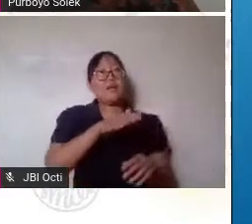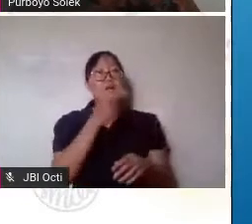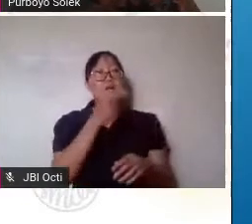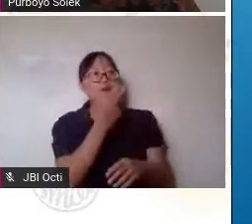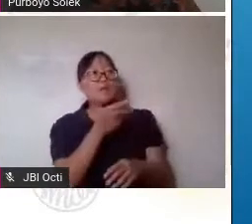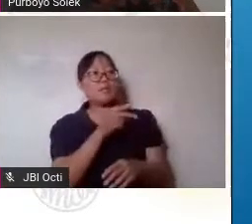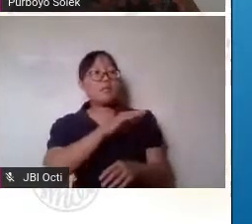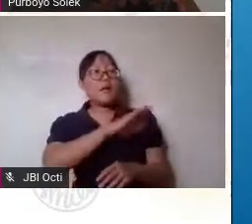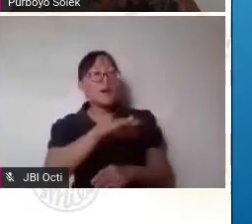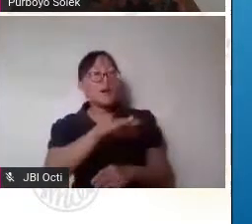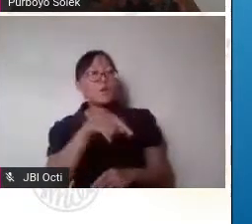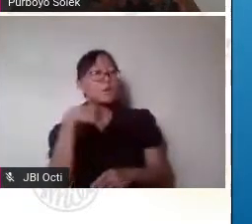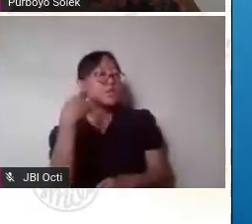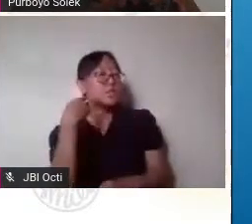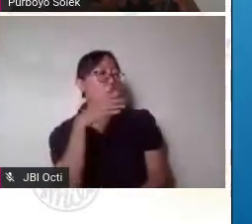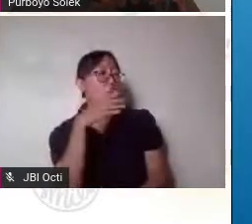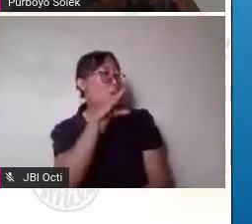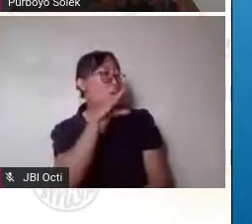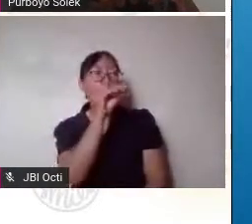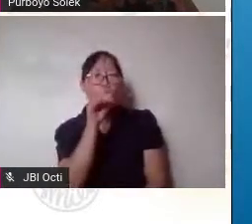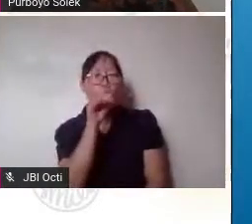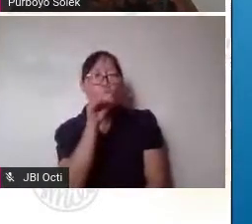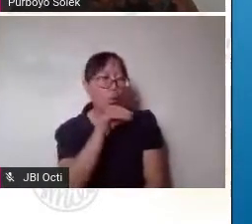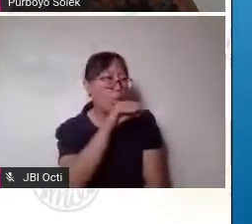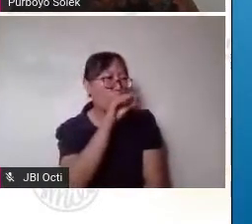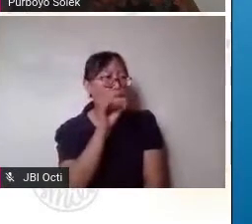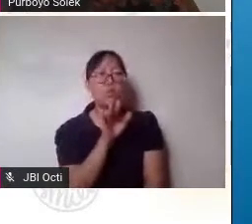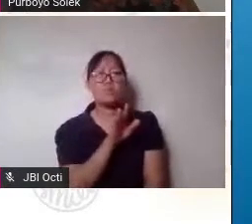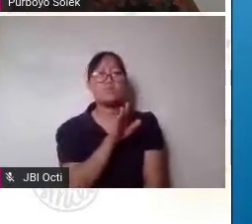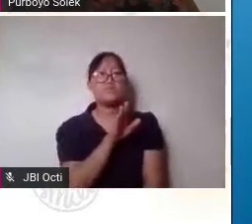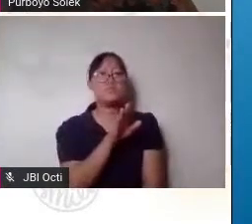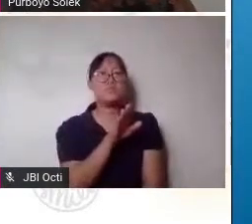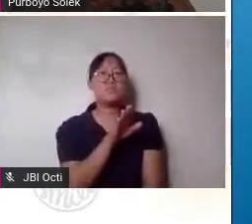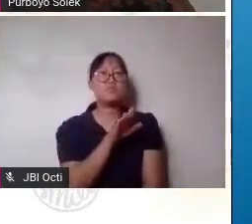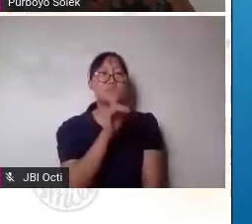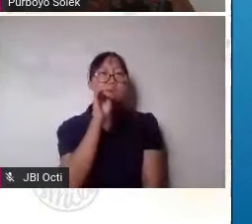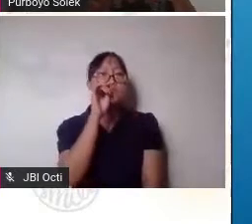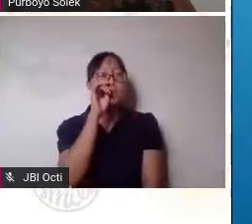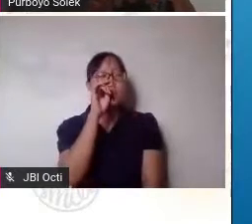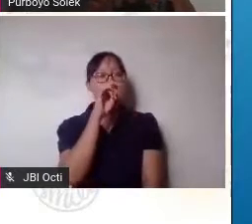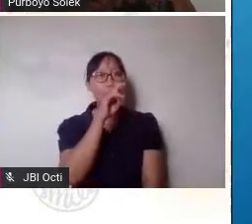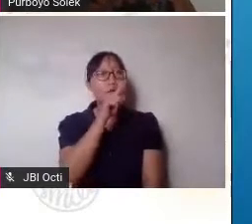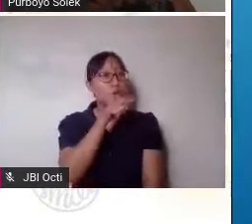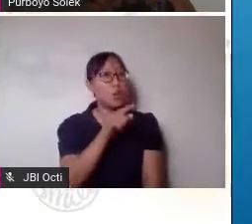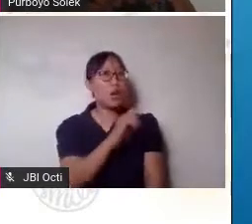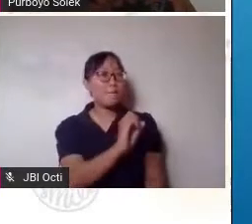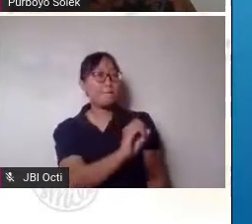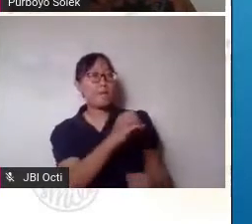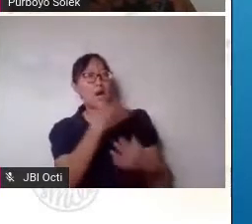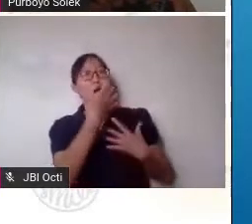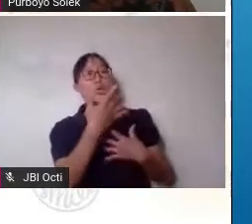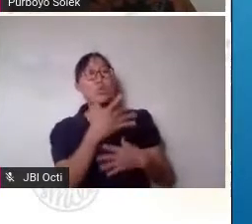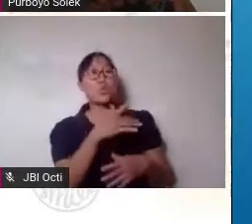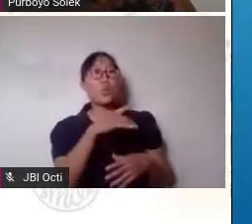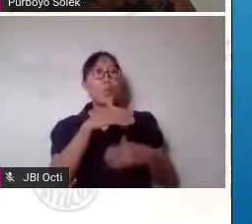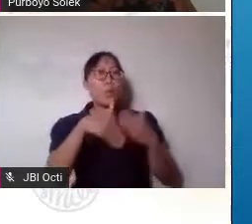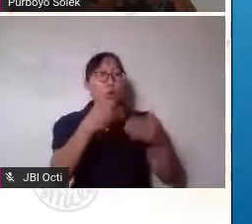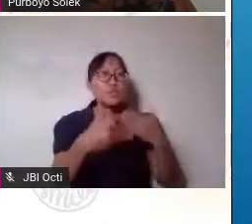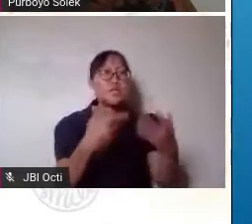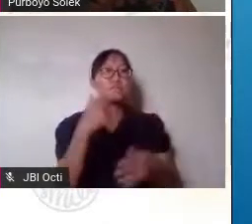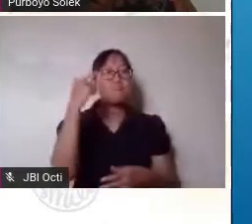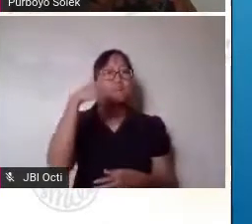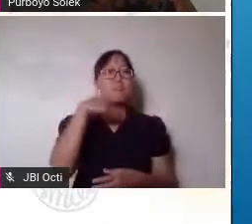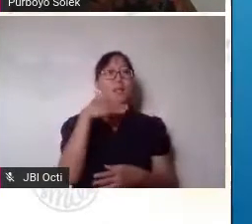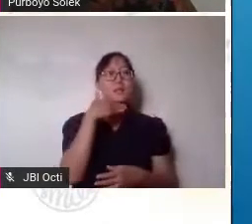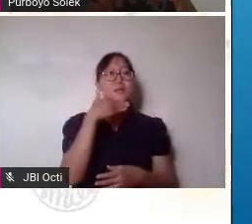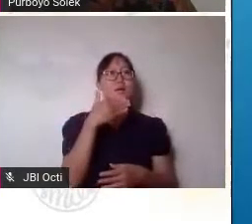terus, ya sehingga tentu ini akan mempengaruhi proses belajarnya ya. Tugas-tugas yang diberikan oleh guru